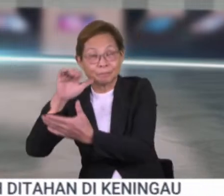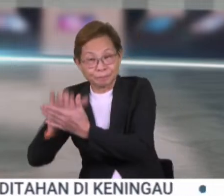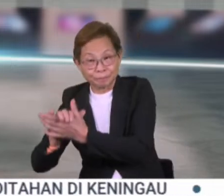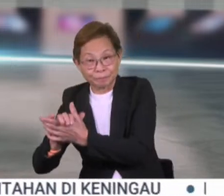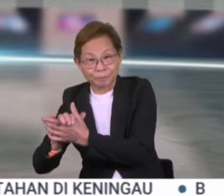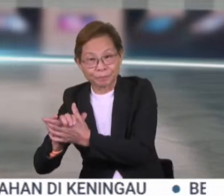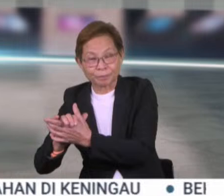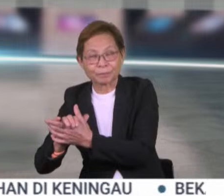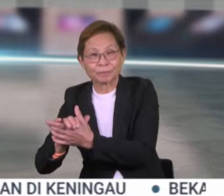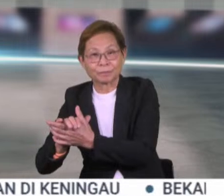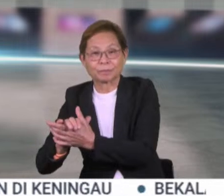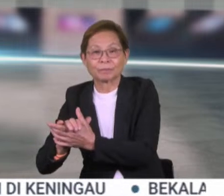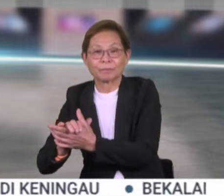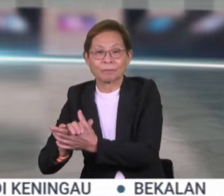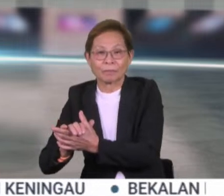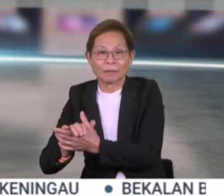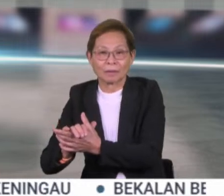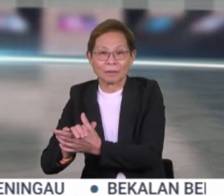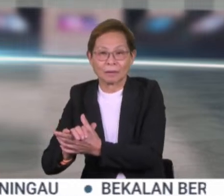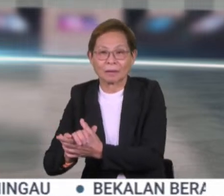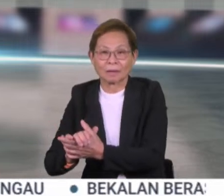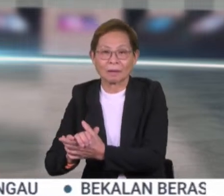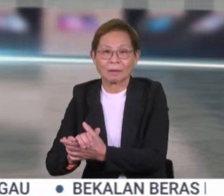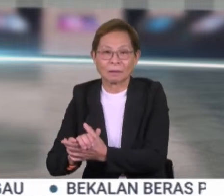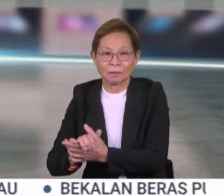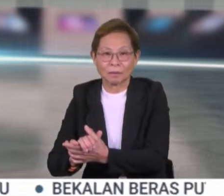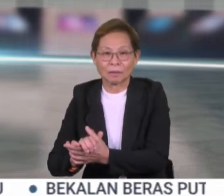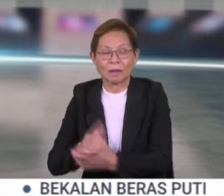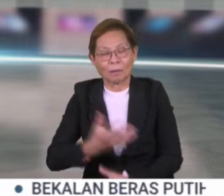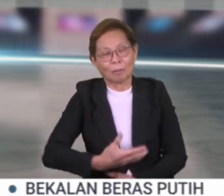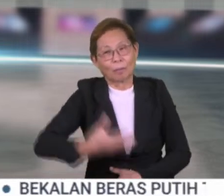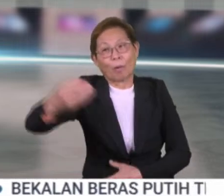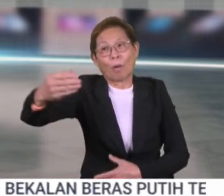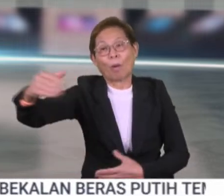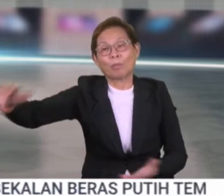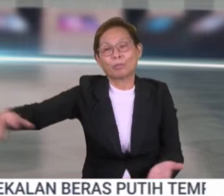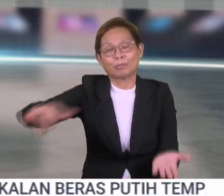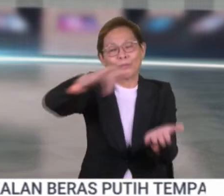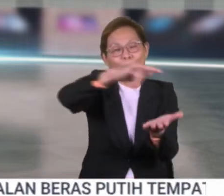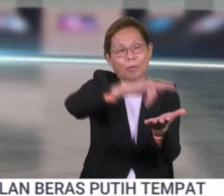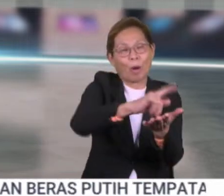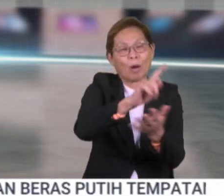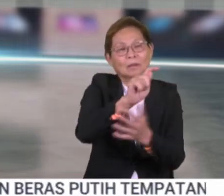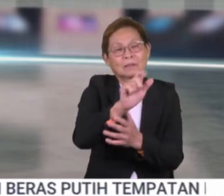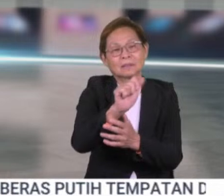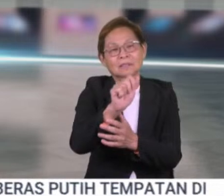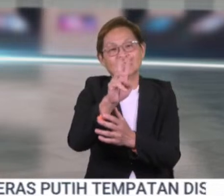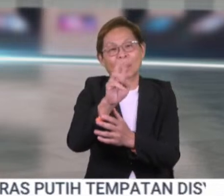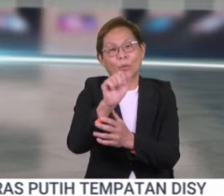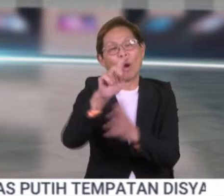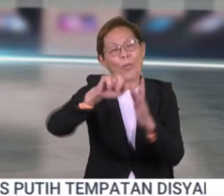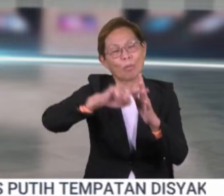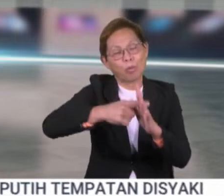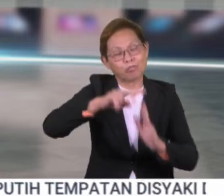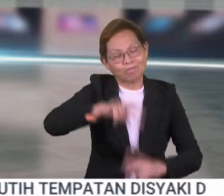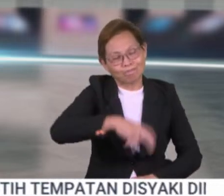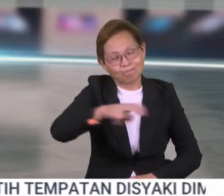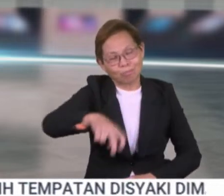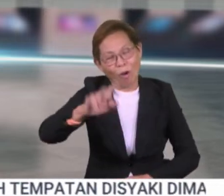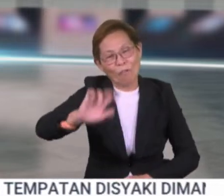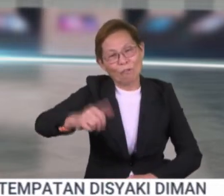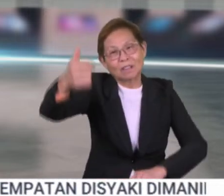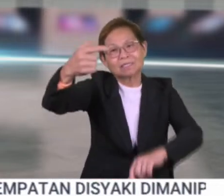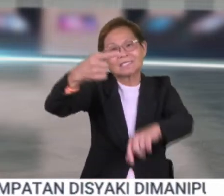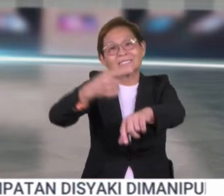Permaisuri Agong Tunku Azizah Aminah Maimunah Iskandariah berangkat tiba di lapangan terbang Tawau bagi memulakan pengembaraan